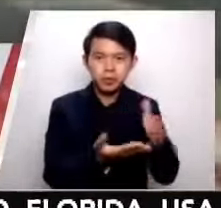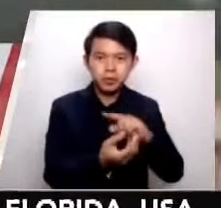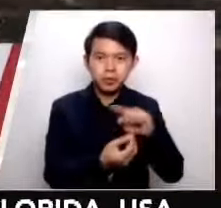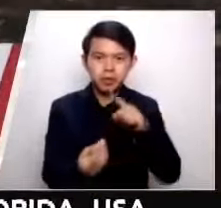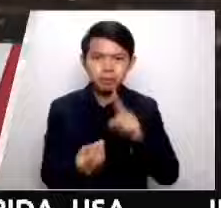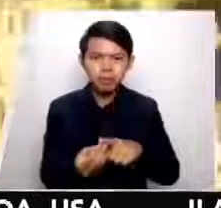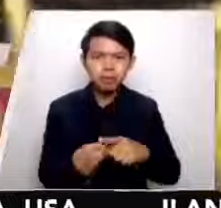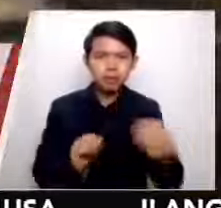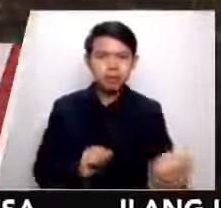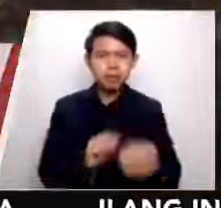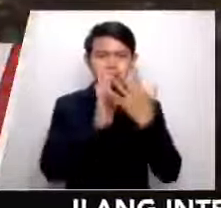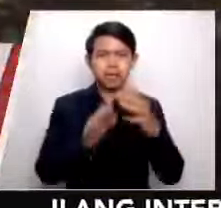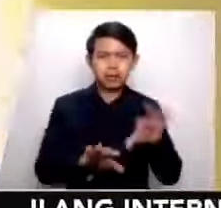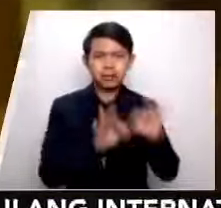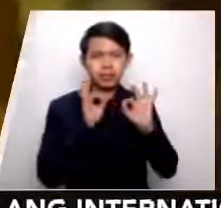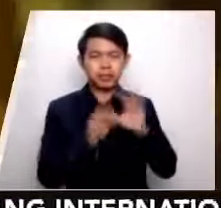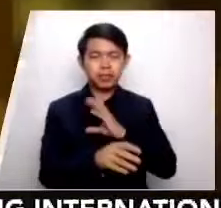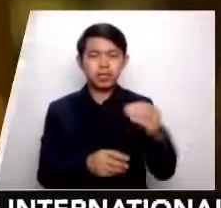inner darkness.